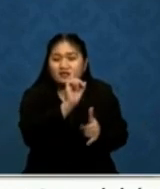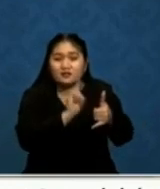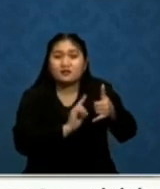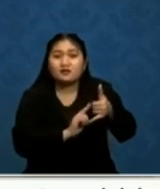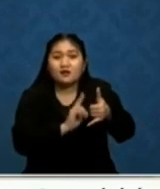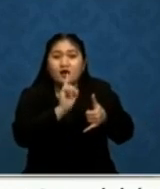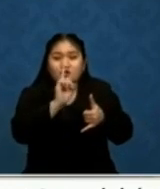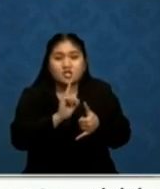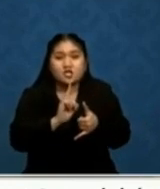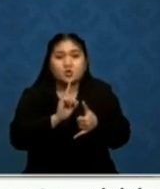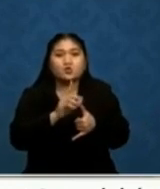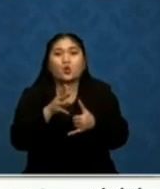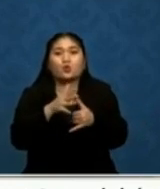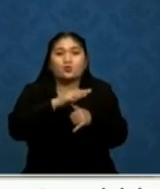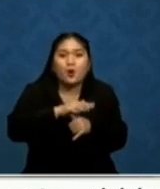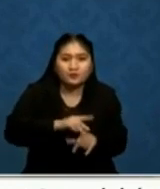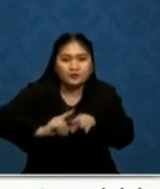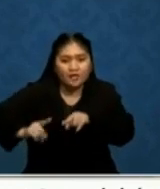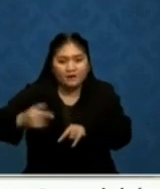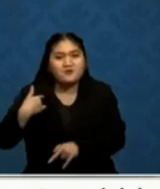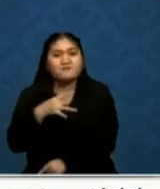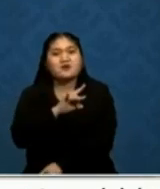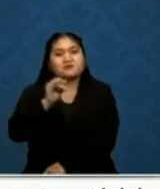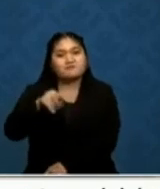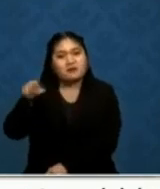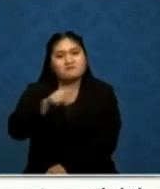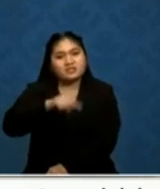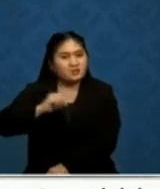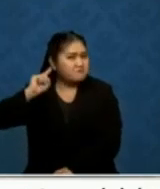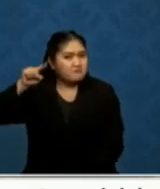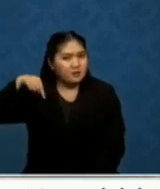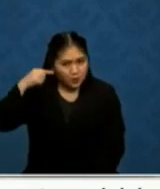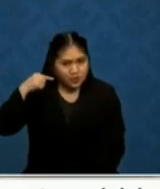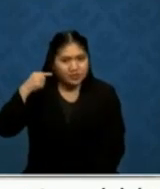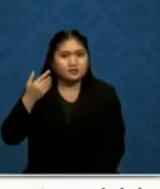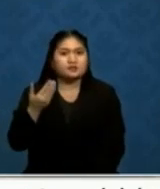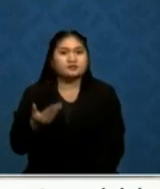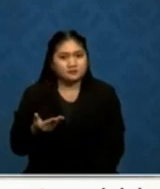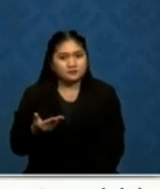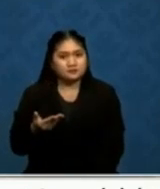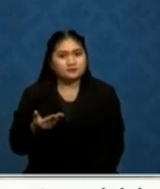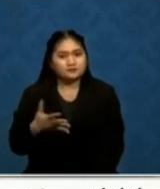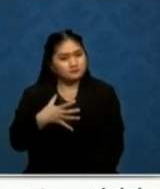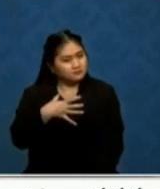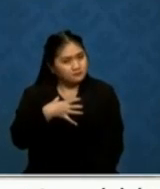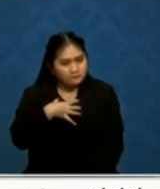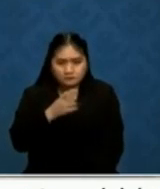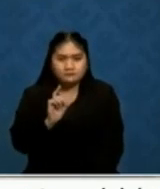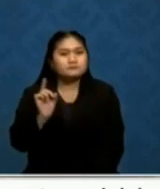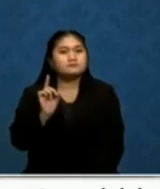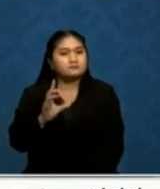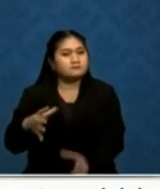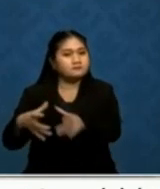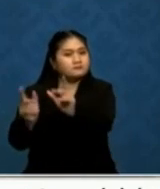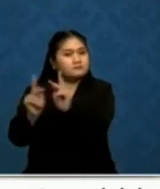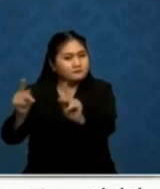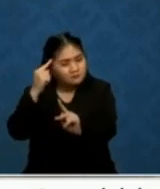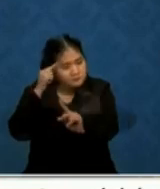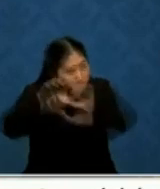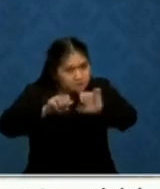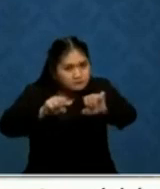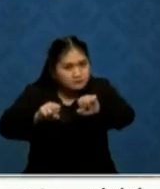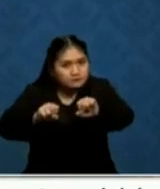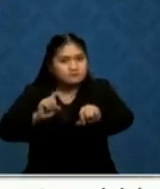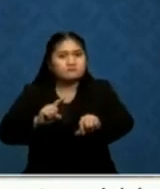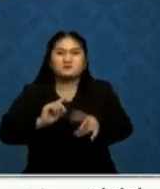ละเมิดทางเพศโดยกว่า 88% นั้นเป็นผู้หญิงค่ะดิฉันต้องการให้กรรมาธิการนะคะไปตั้งข้อสังเกตด้วยนะค